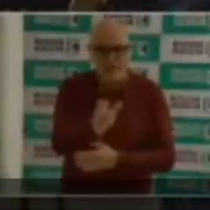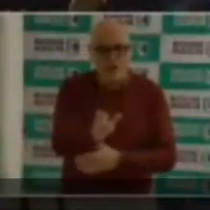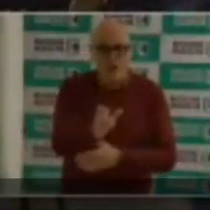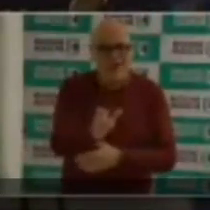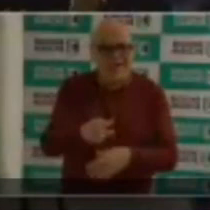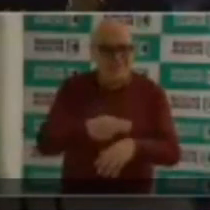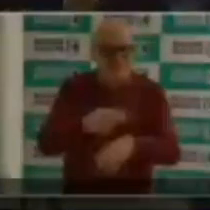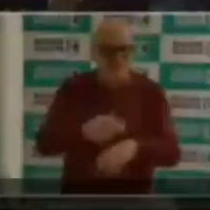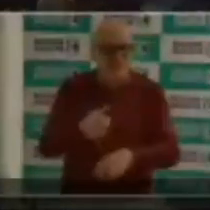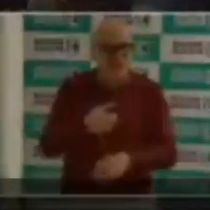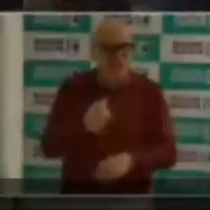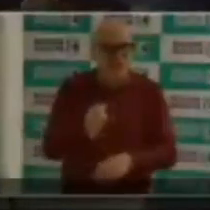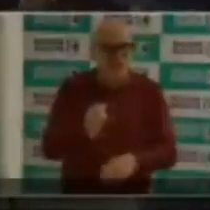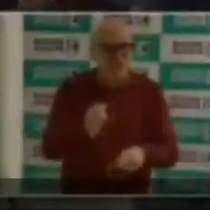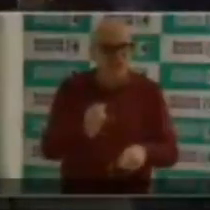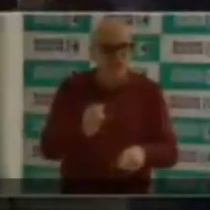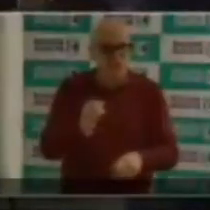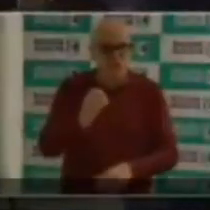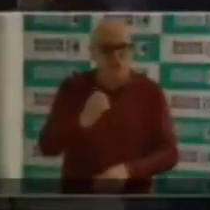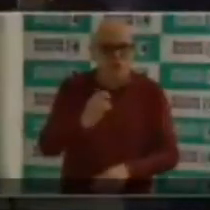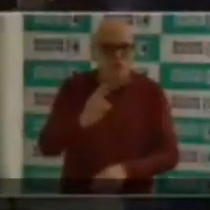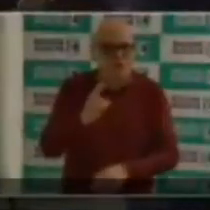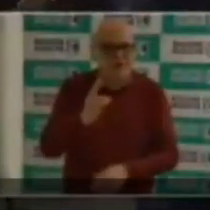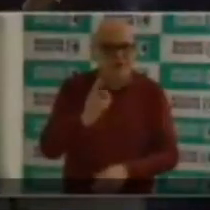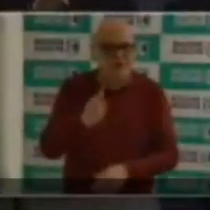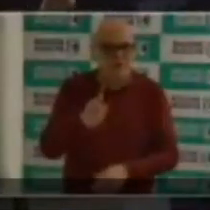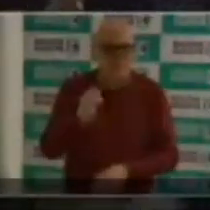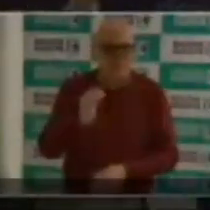Giorgia Latini, competente per la materia.